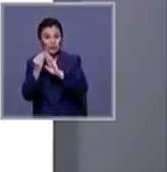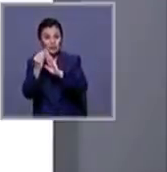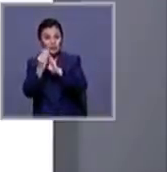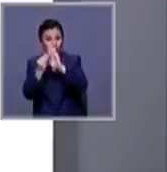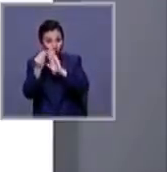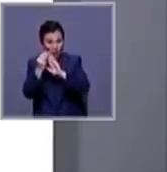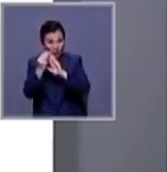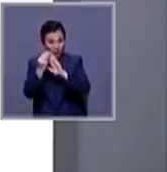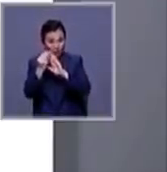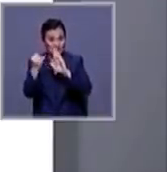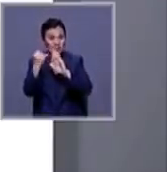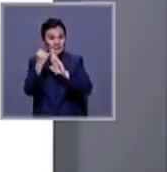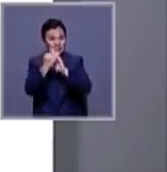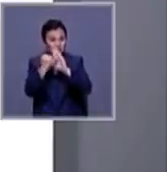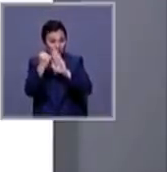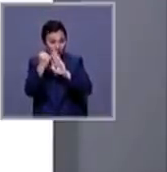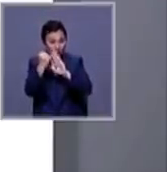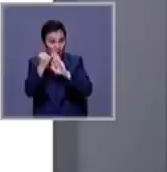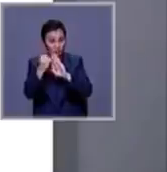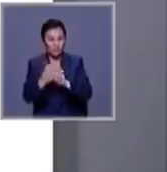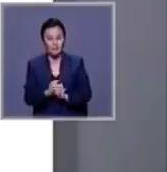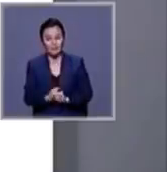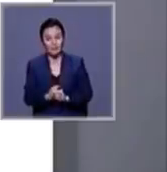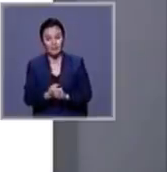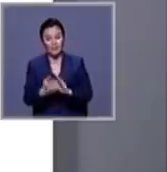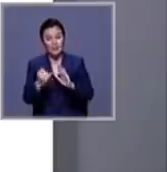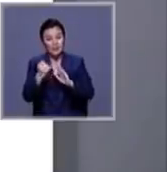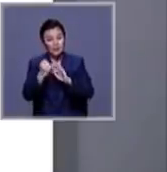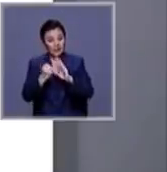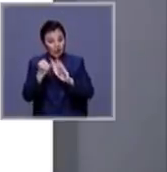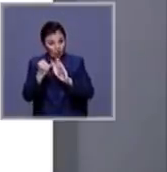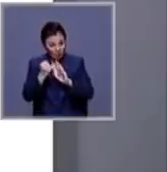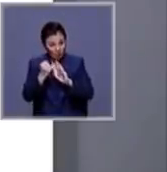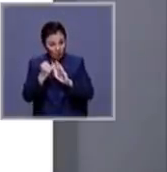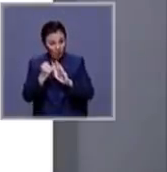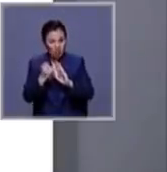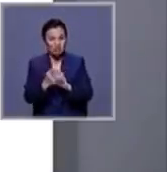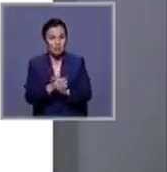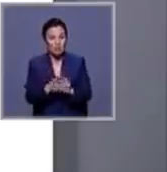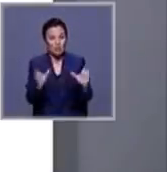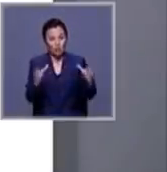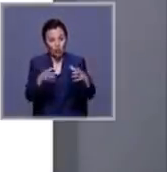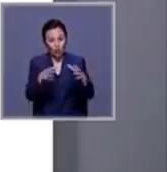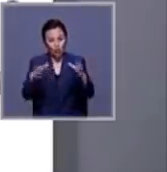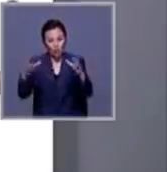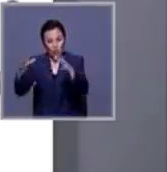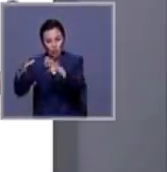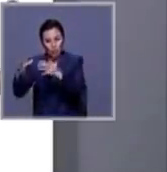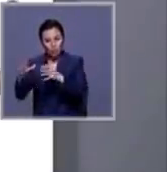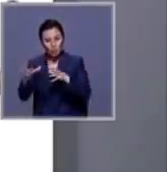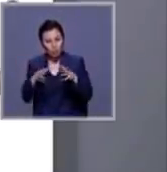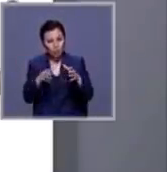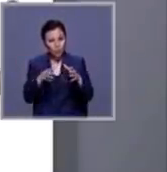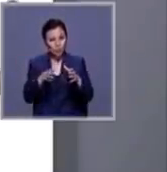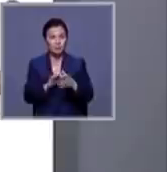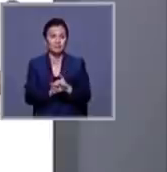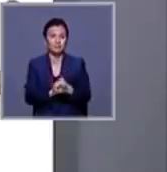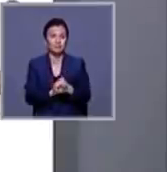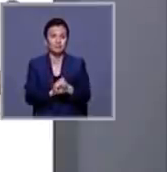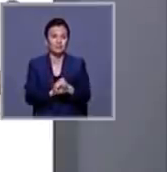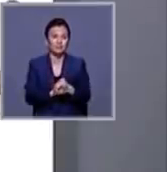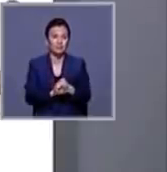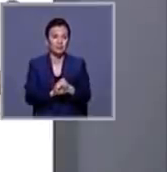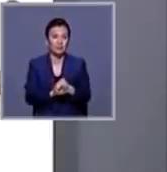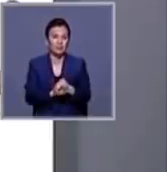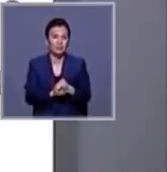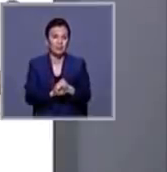ส่งมาที่จังหวัดปุ๊บทีนี้แต่ละจังหวัดก็แต่ละกลุ่มนี่อีกแต่ละกลุ่มแต่ละประเภทอีก โอ้โหเดี๋ยวก่อน